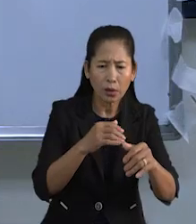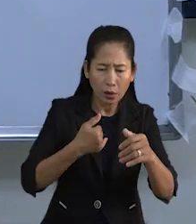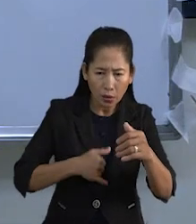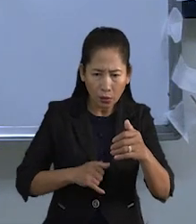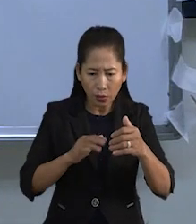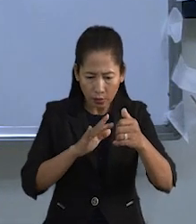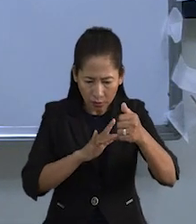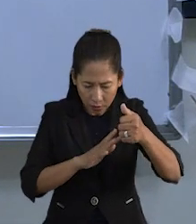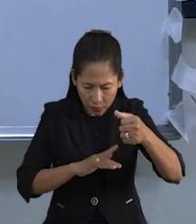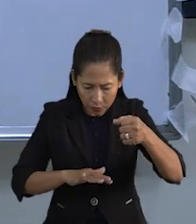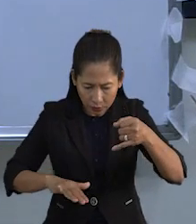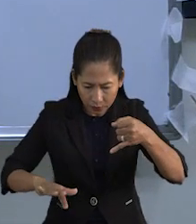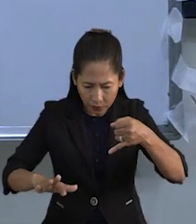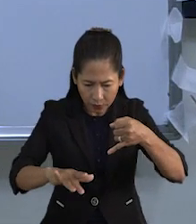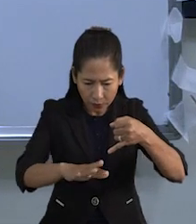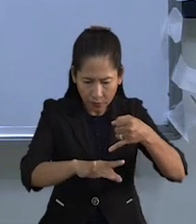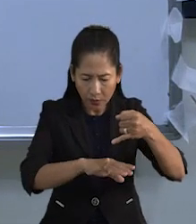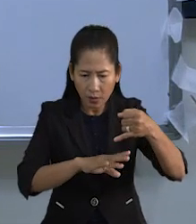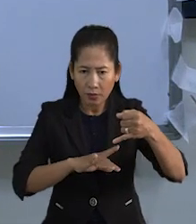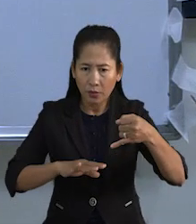បាទវារត់ឆ្លេឆ្លា